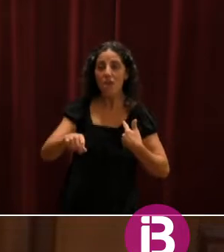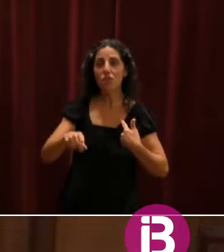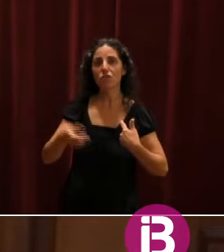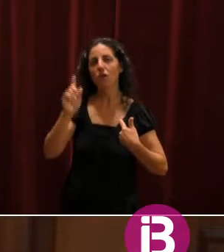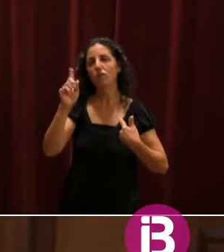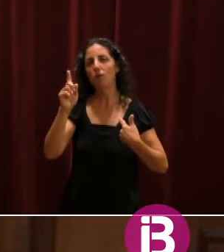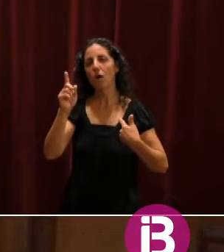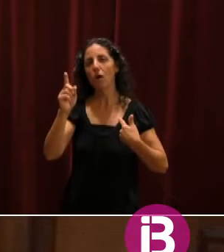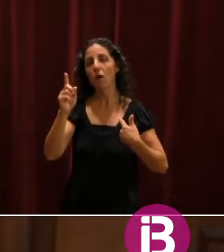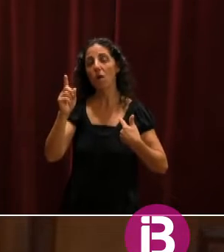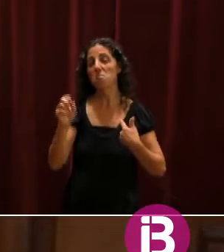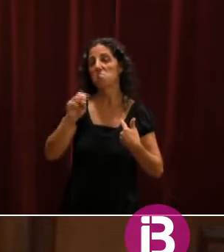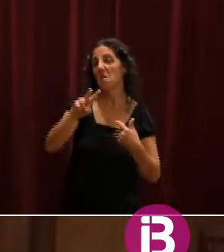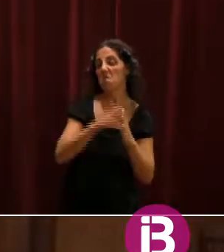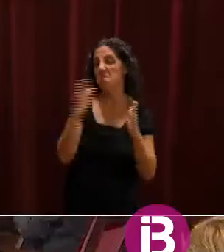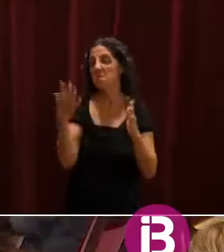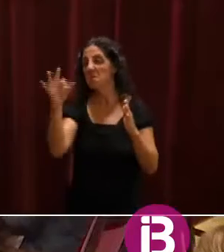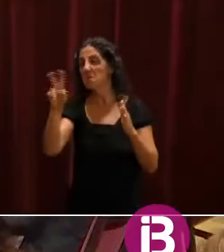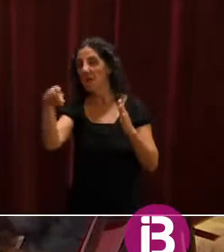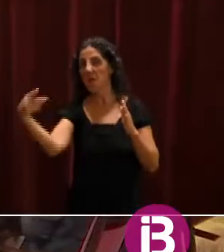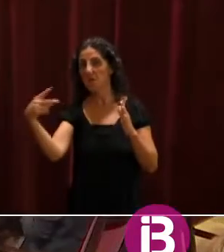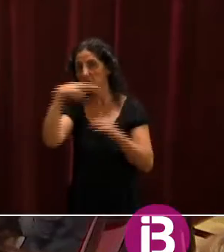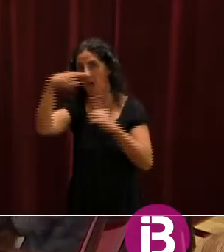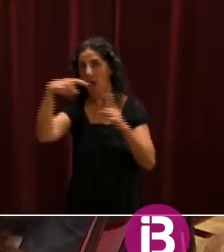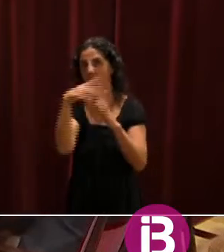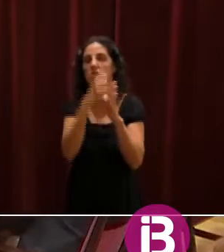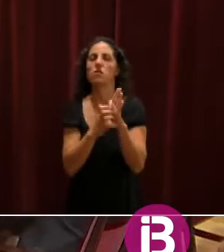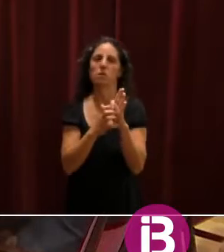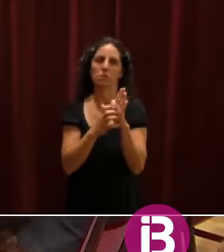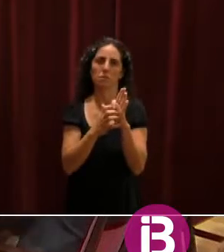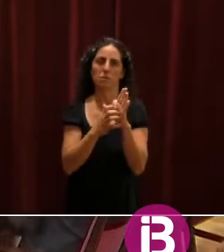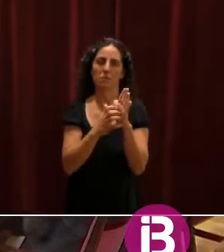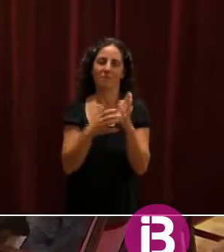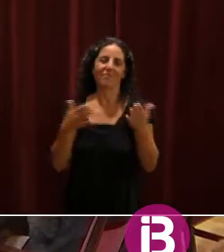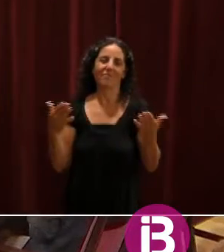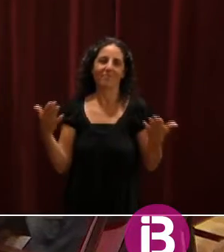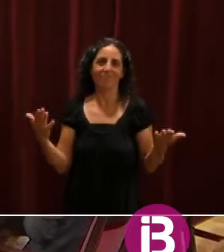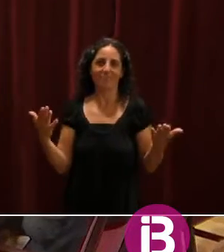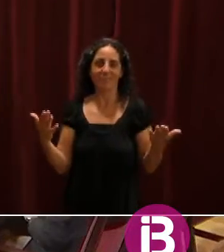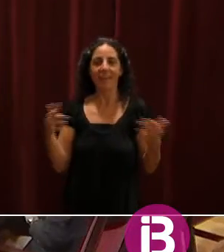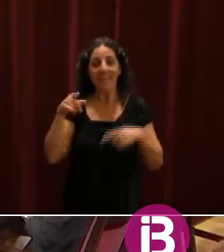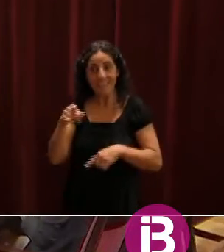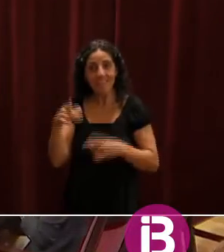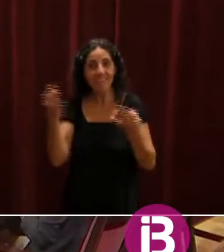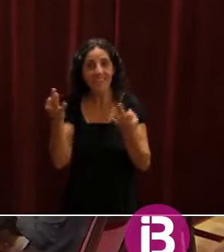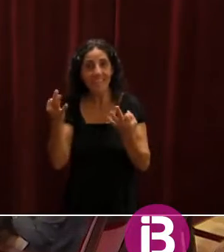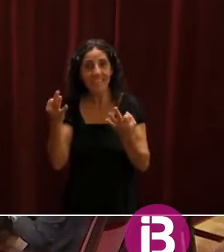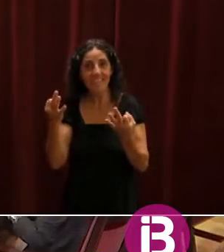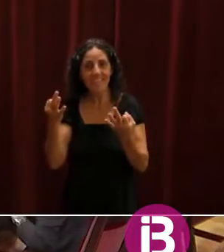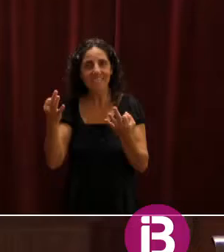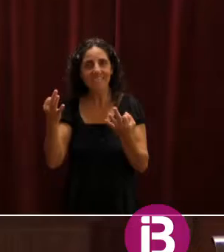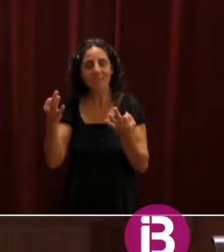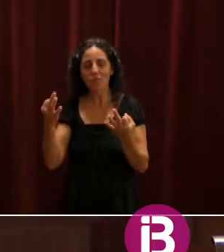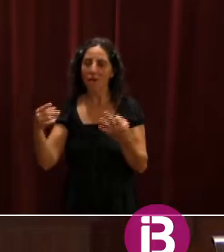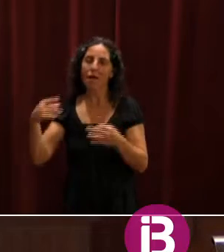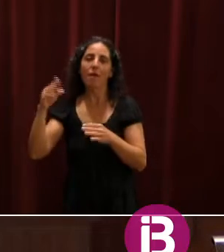càrrega fiscal entre 12 i 50 euros l'any. Aquesta és la traducció del populisme fiscal de la dreta,